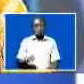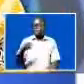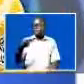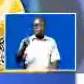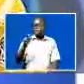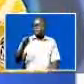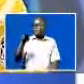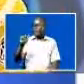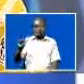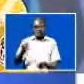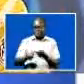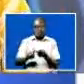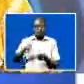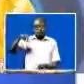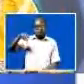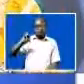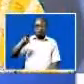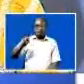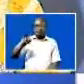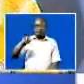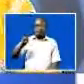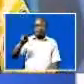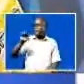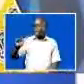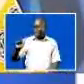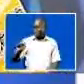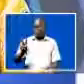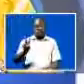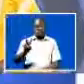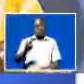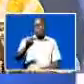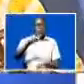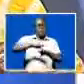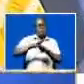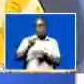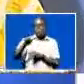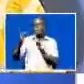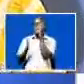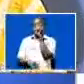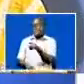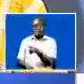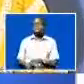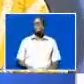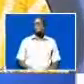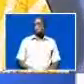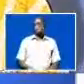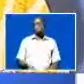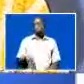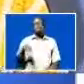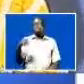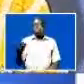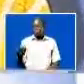katika Biblia. Mwanamke huyo alikuwa mwanamke mzuri na yule alikuwa mwanamke sumu. Ukija katika Matendo, yule